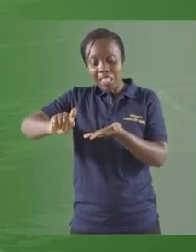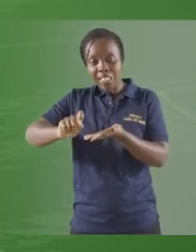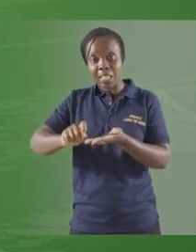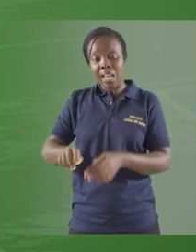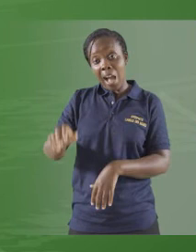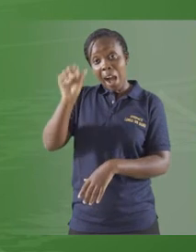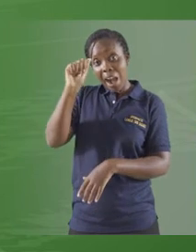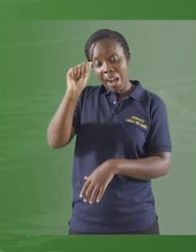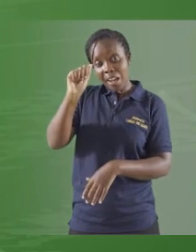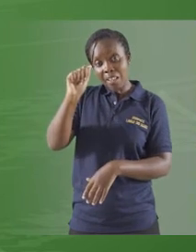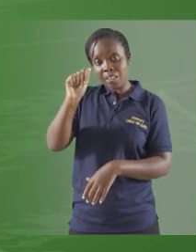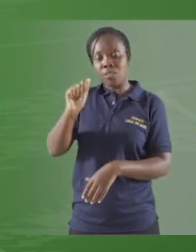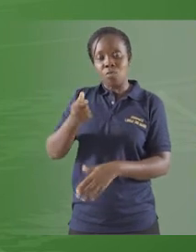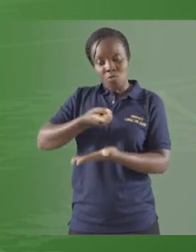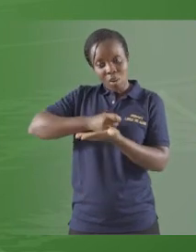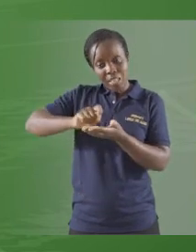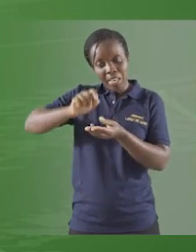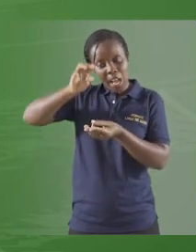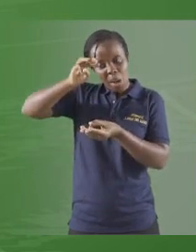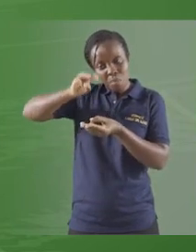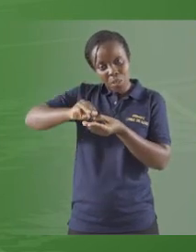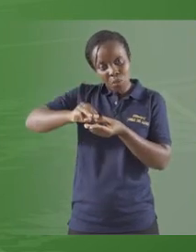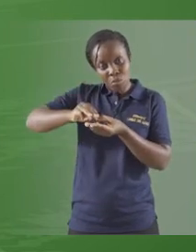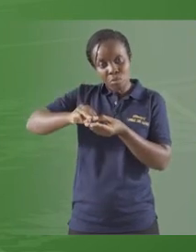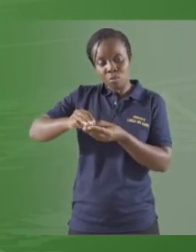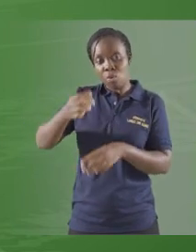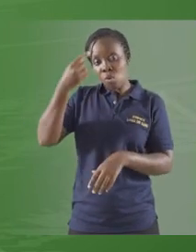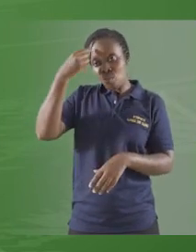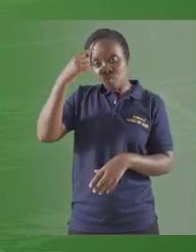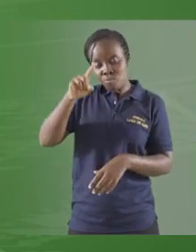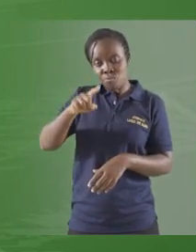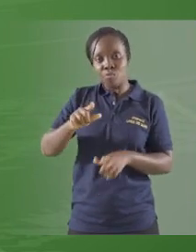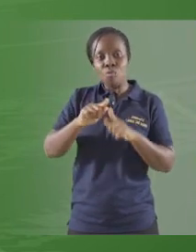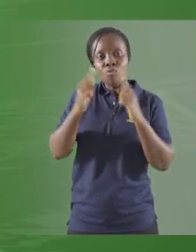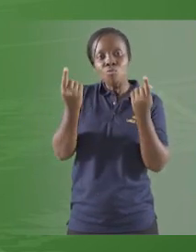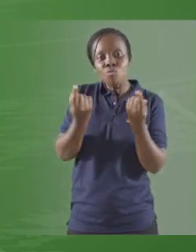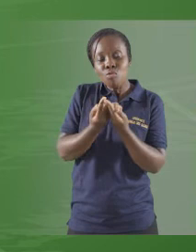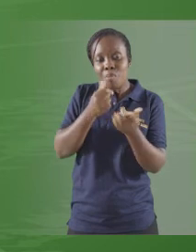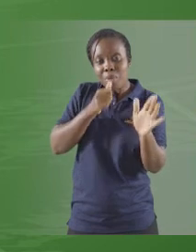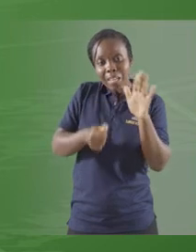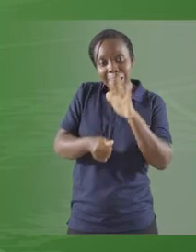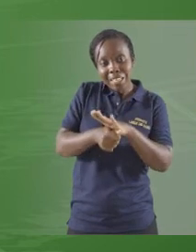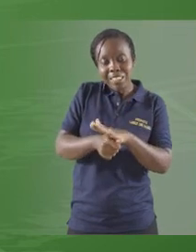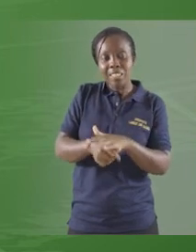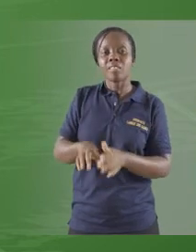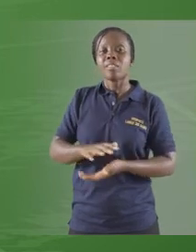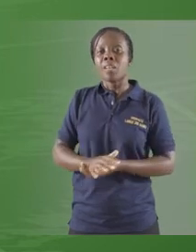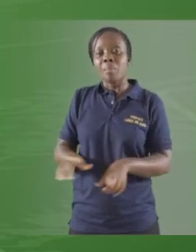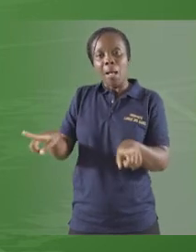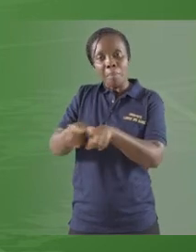Cette lettre en minuscule pour l'allèle récessif. Et cette même lettre